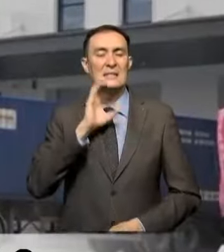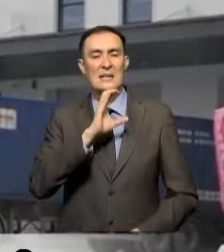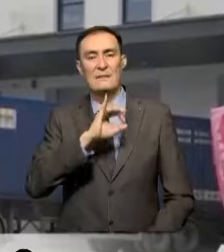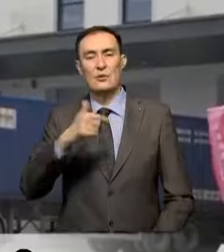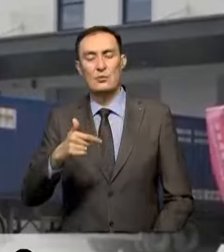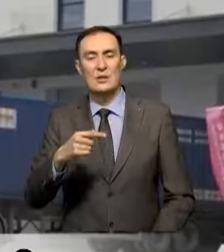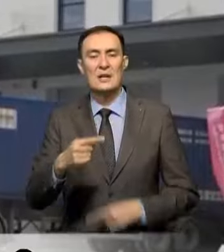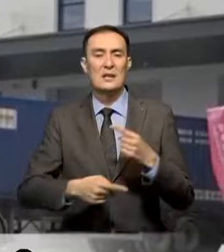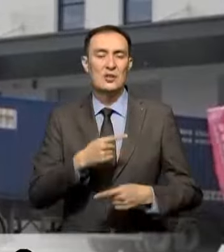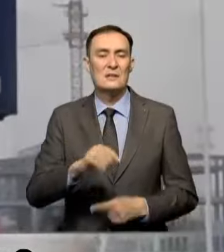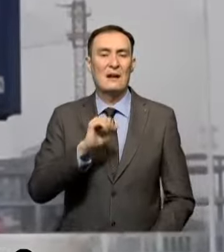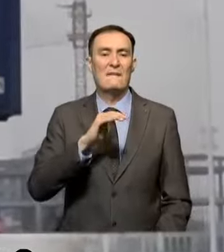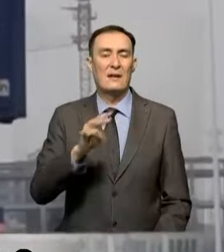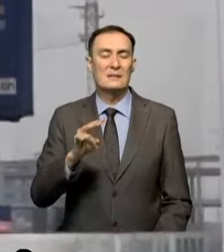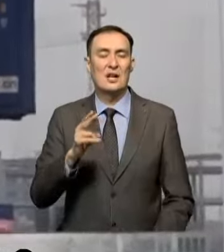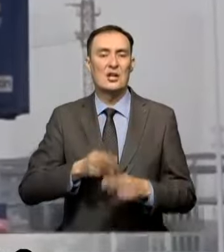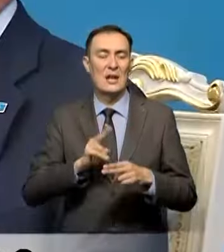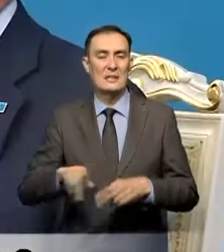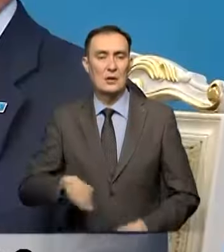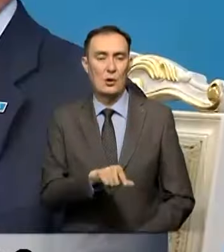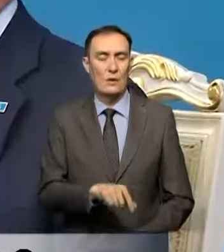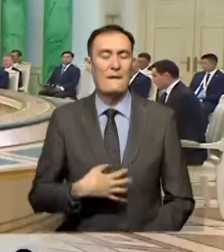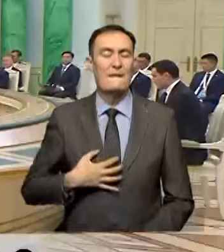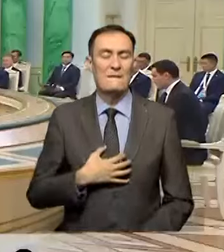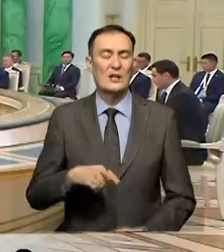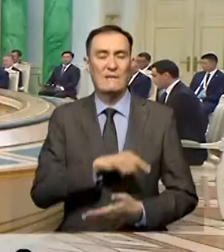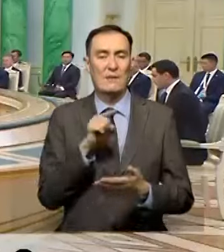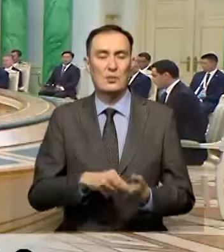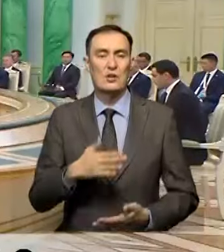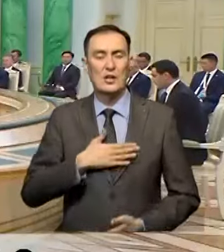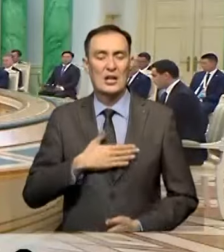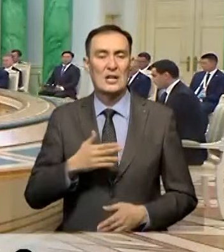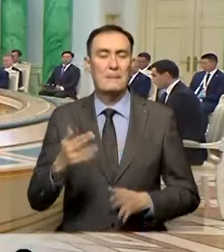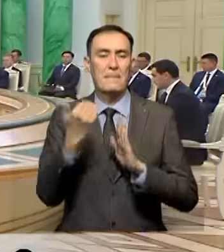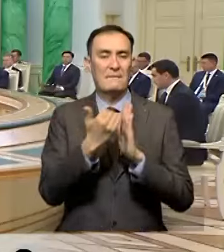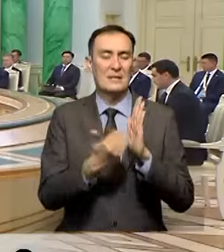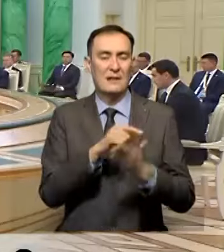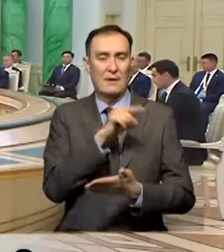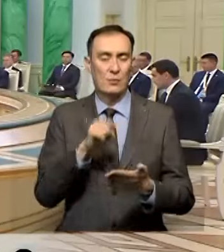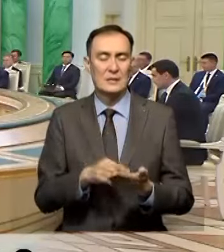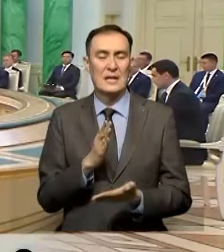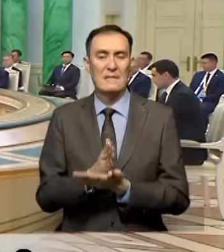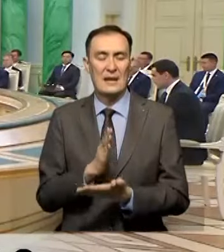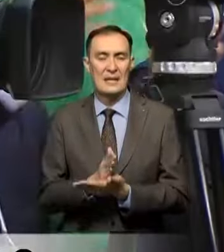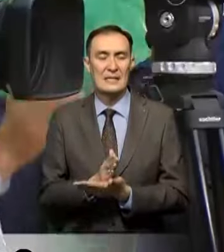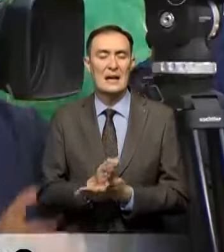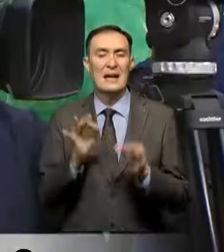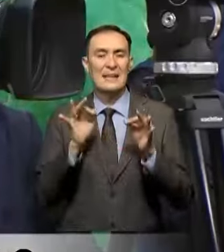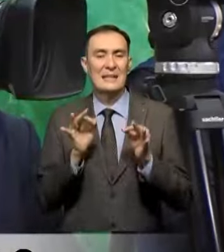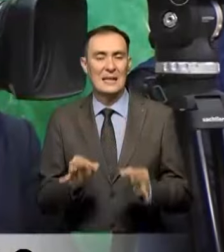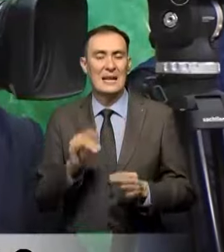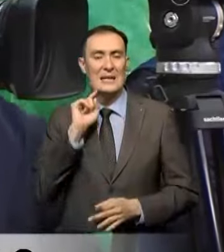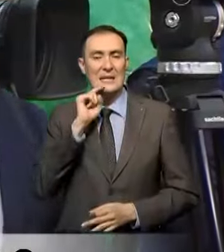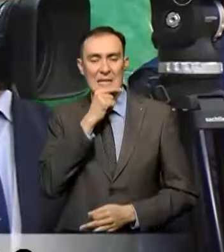и Трансафганская железная дорога. Одним из ключевых вопросов нашей региональной повестки остается рациональное